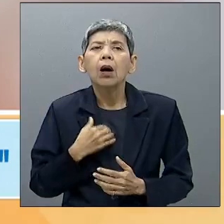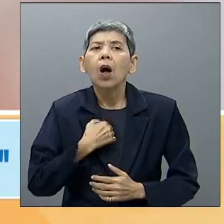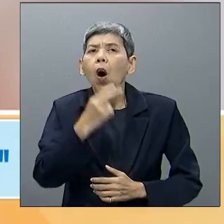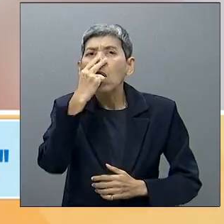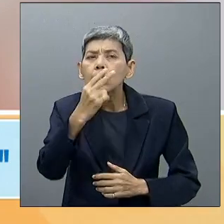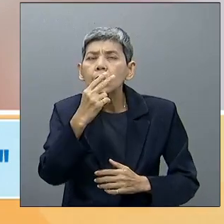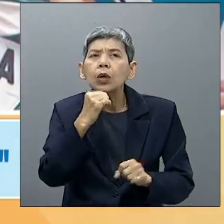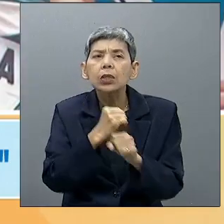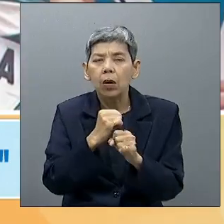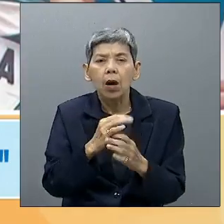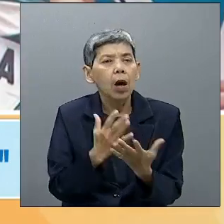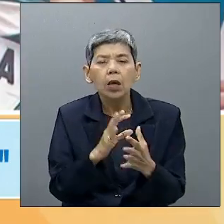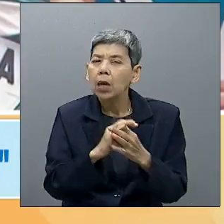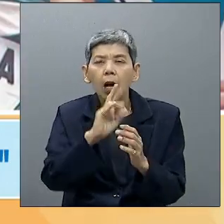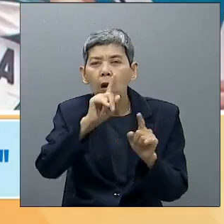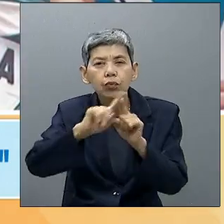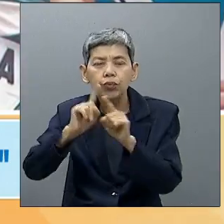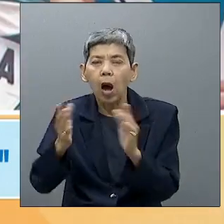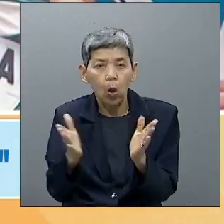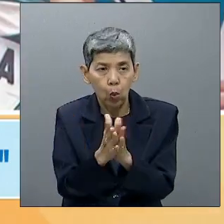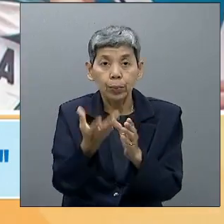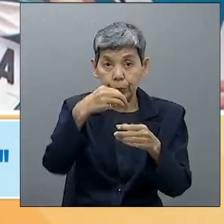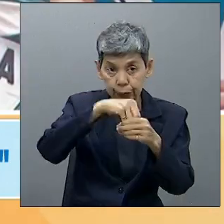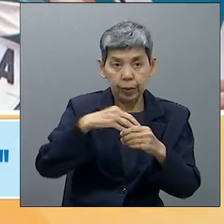ประกวดนางงามกับสื่อมวลชนอยู่ในแพลตฟอร์มเดียวกัน